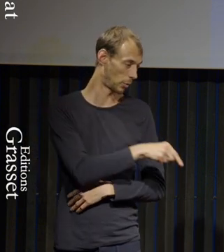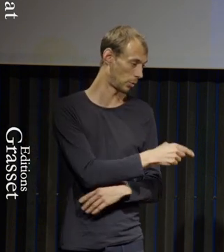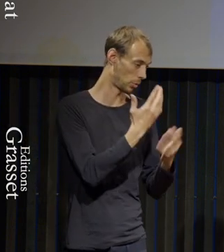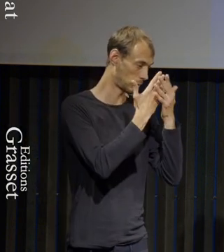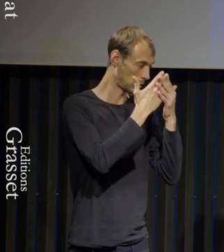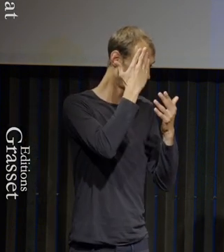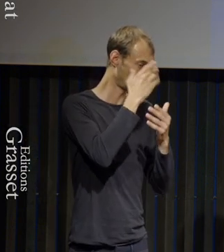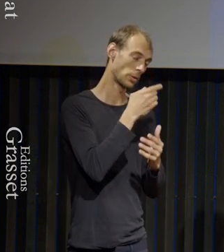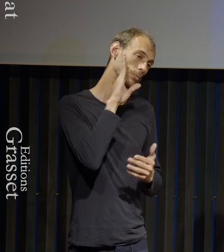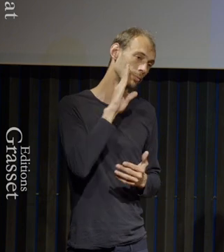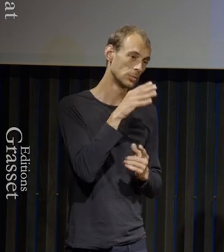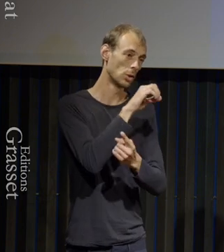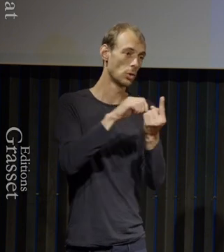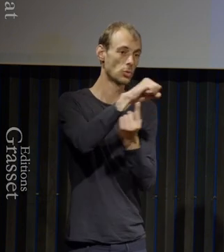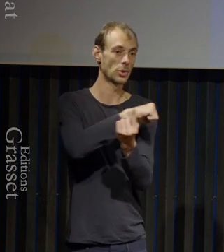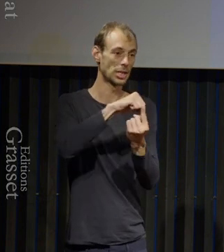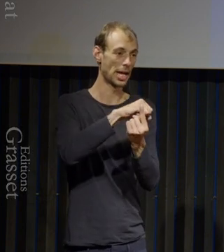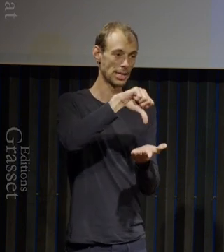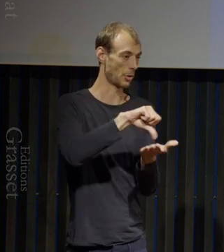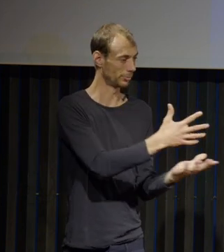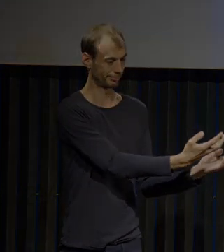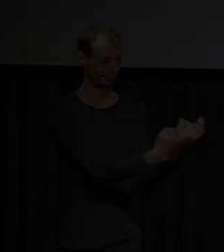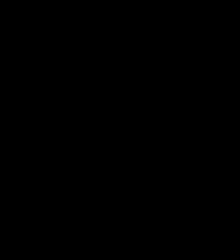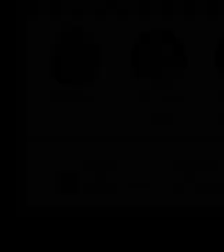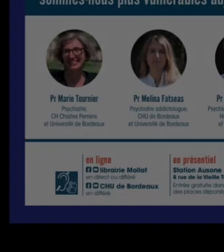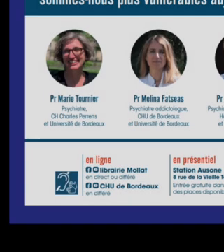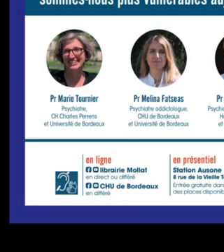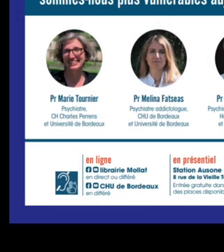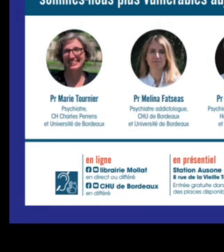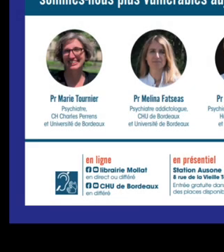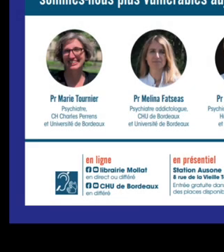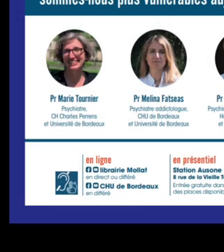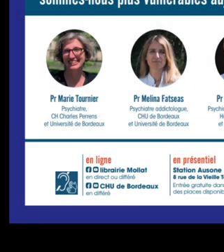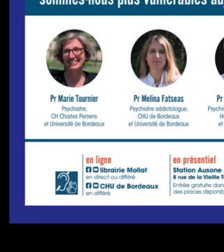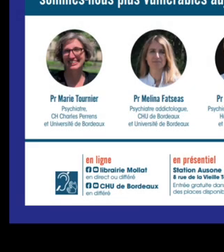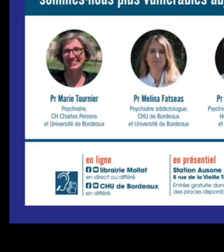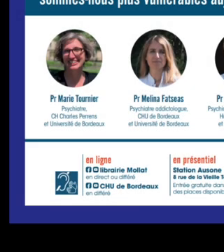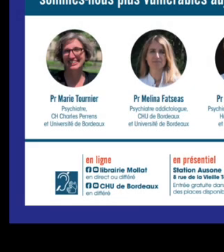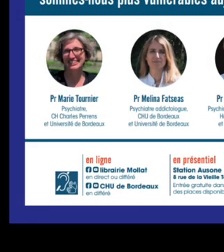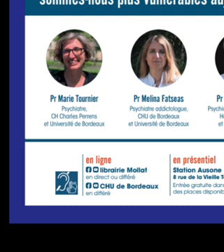société. Merci Raphaël Gaillard. Merci à vous.